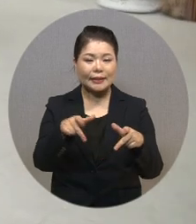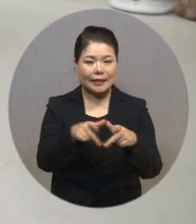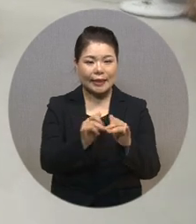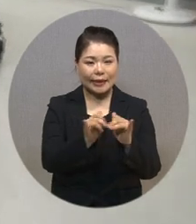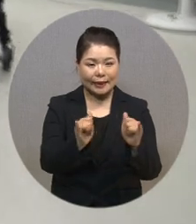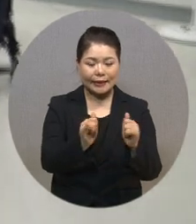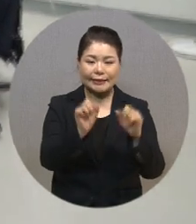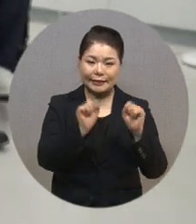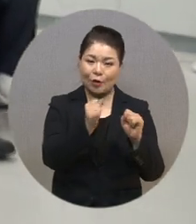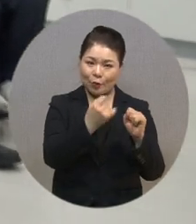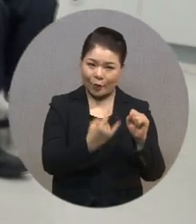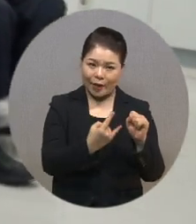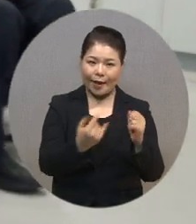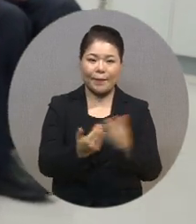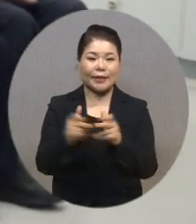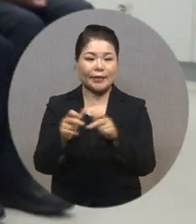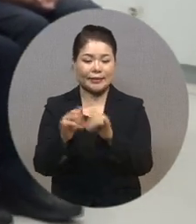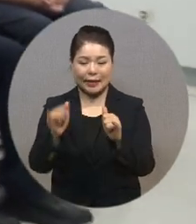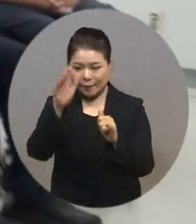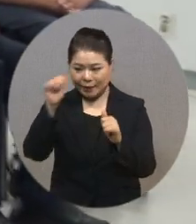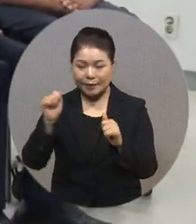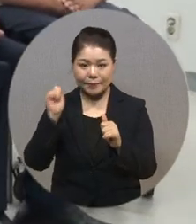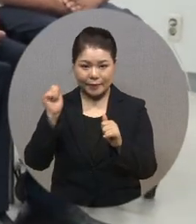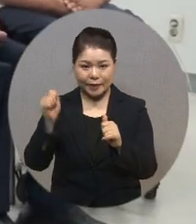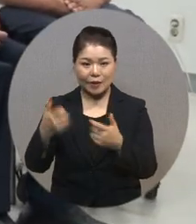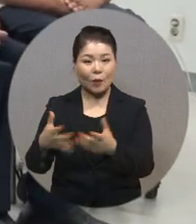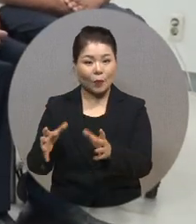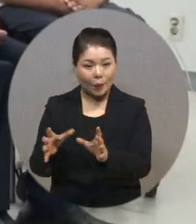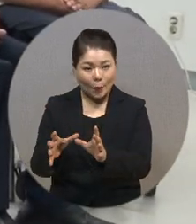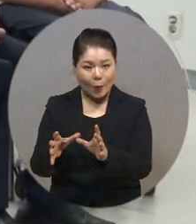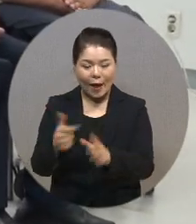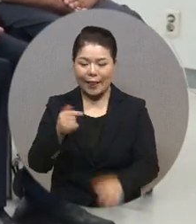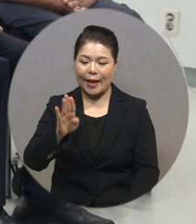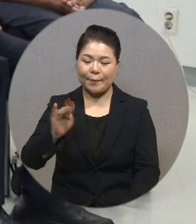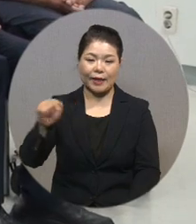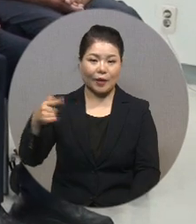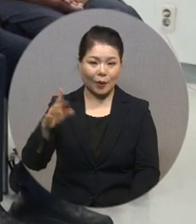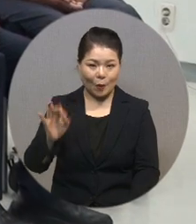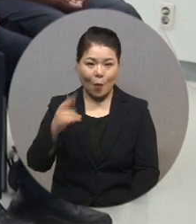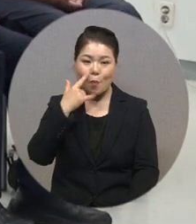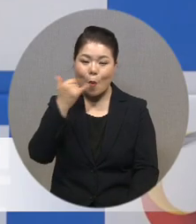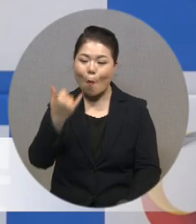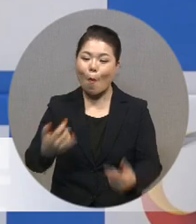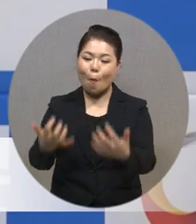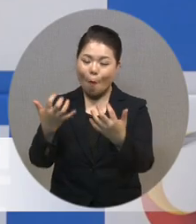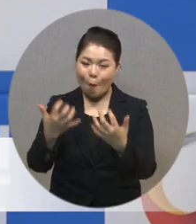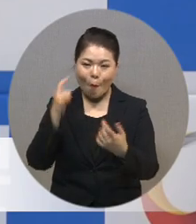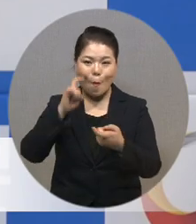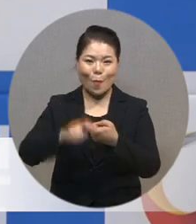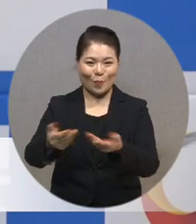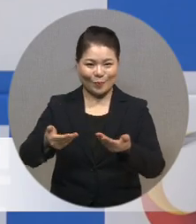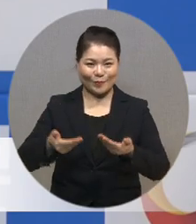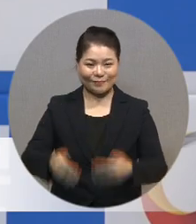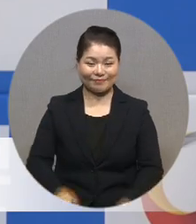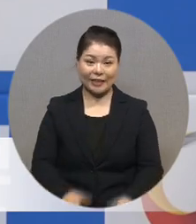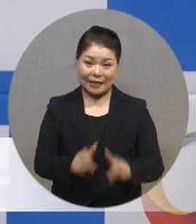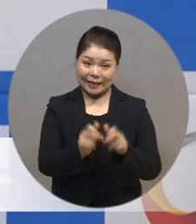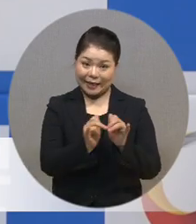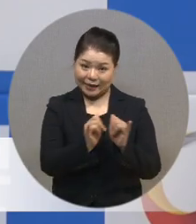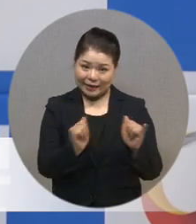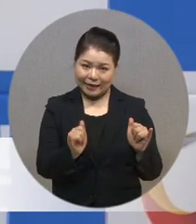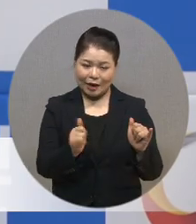임원, 발달장애인 배드민턴 동호회 나비공 부모들도 참석해 관심을 보였습니다. 장애인 쪽에 크게